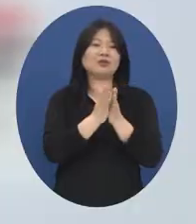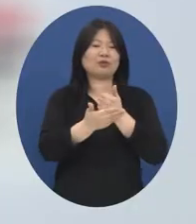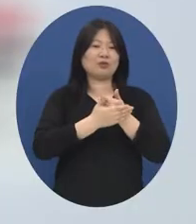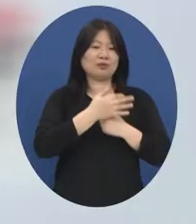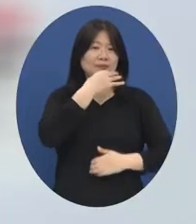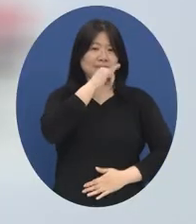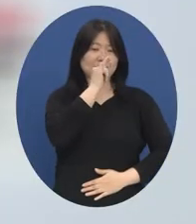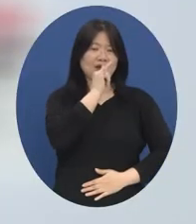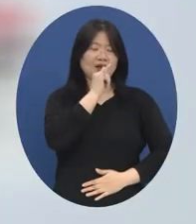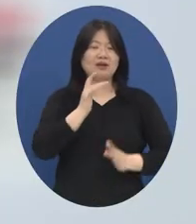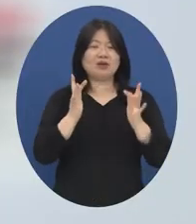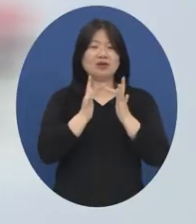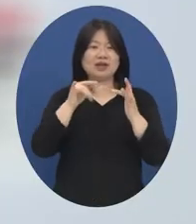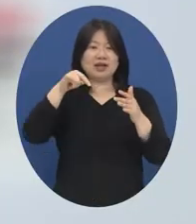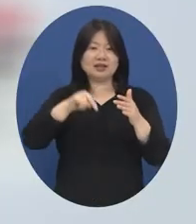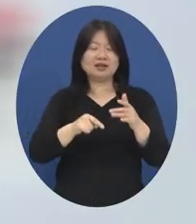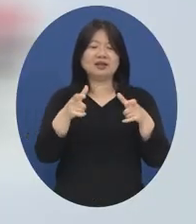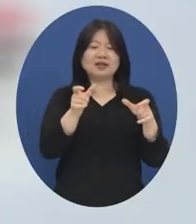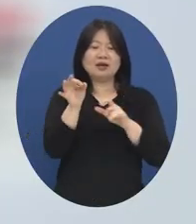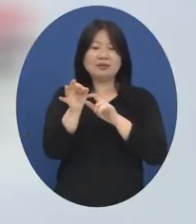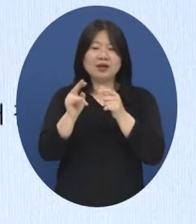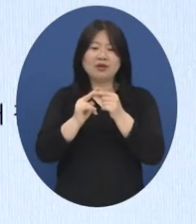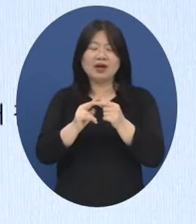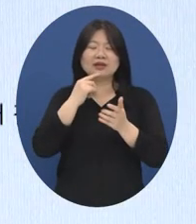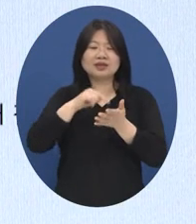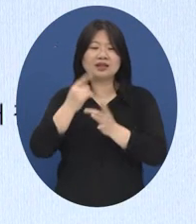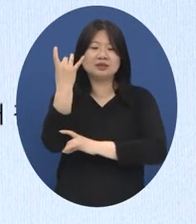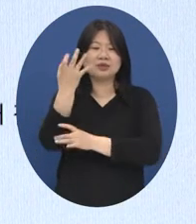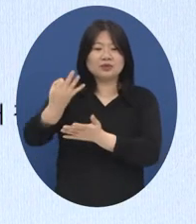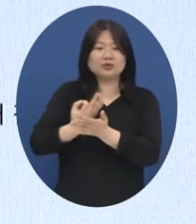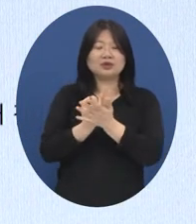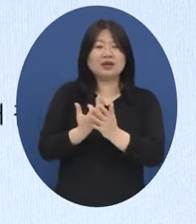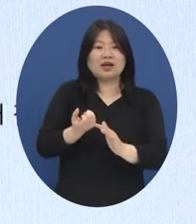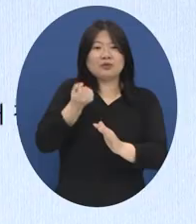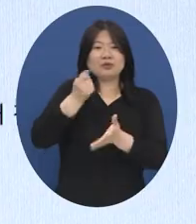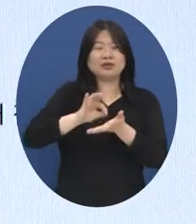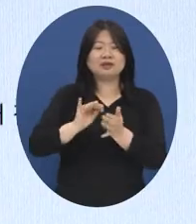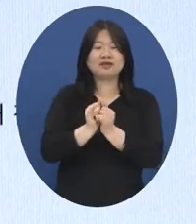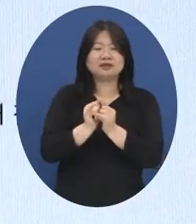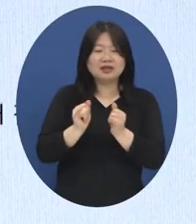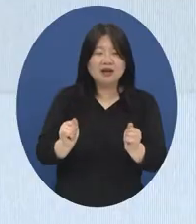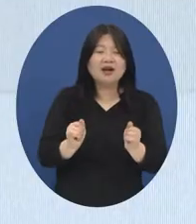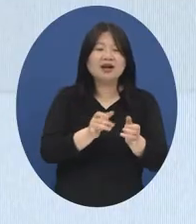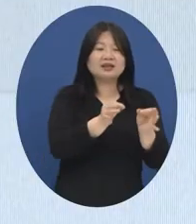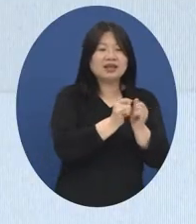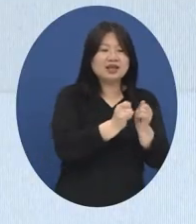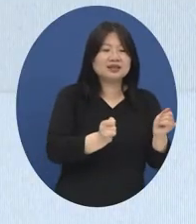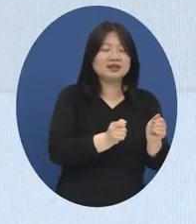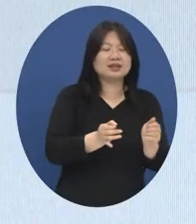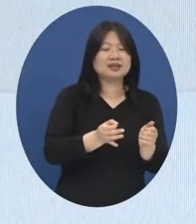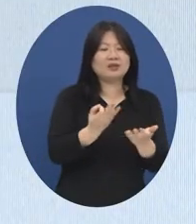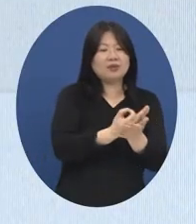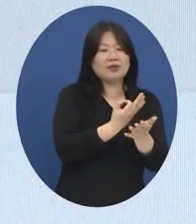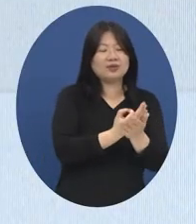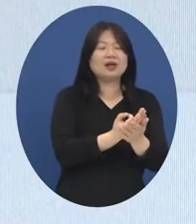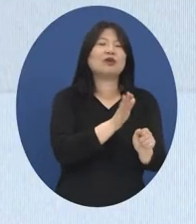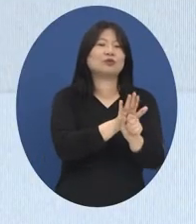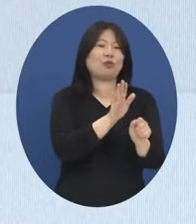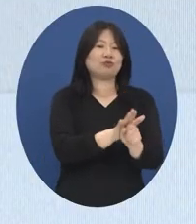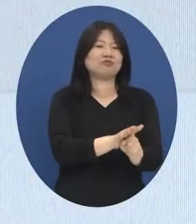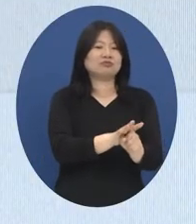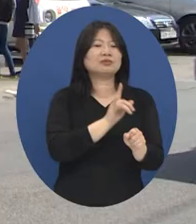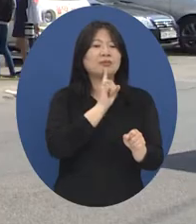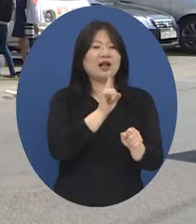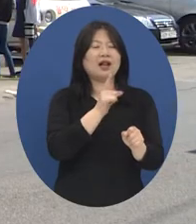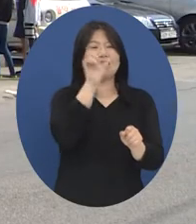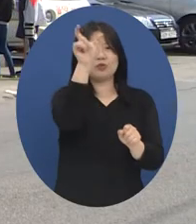되고. 온라인에선 지역화폐와 재난기본소득을 두고 쓰는 사람도 상인 매상에도 도움이 된다는 글이